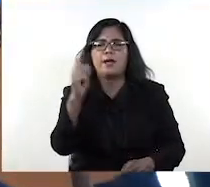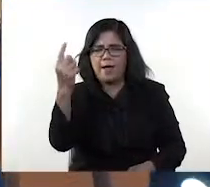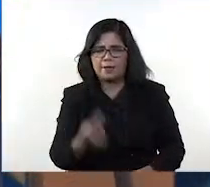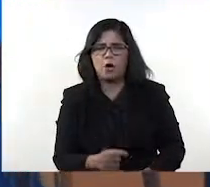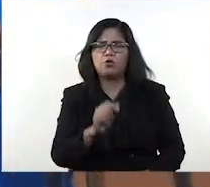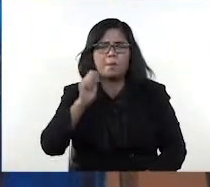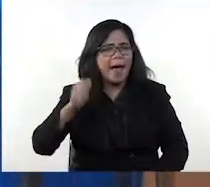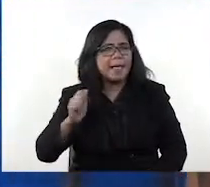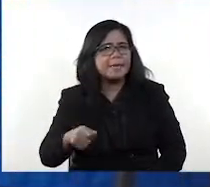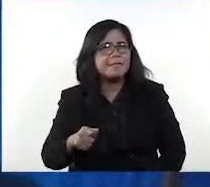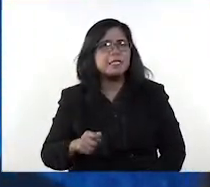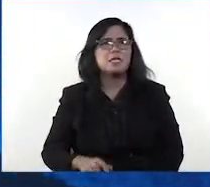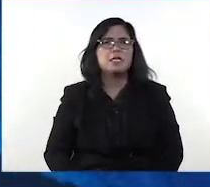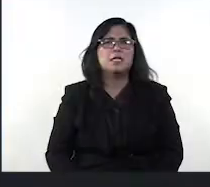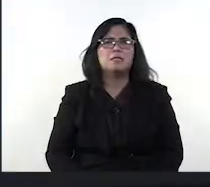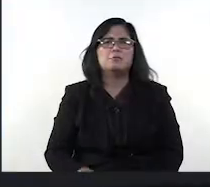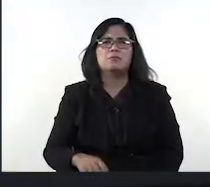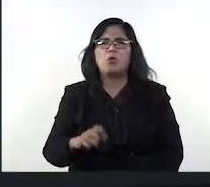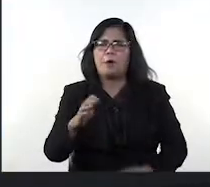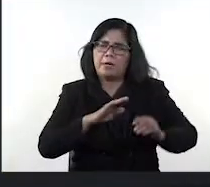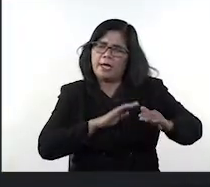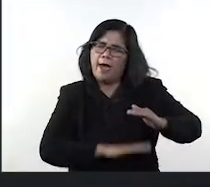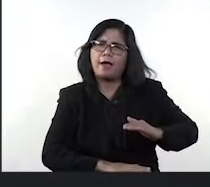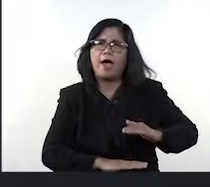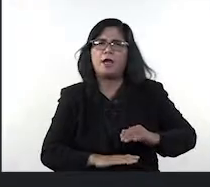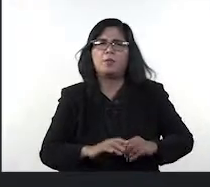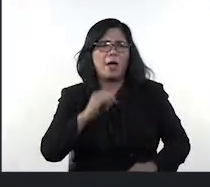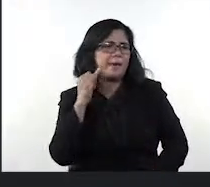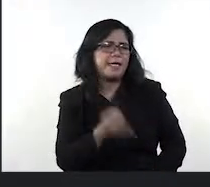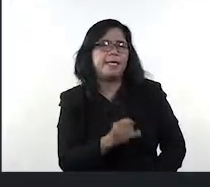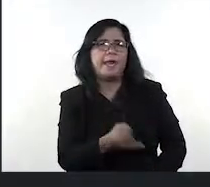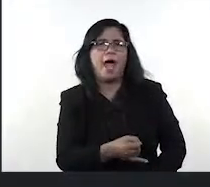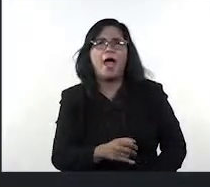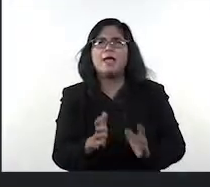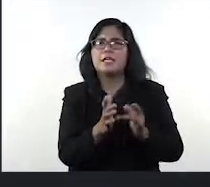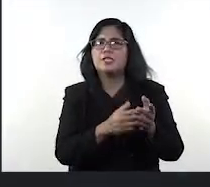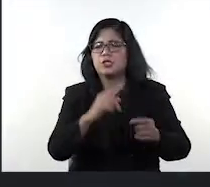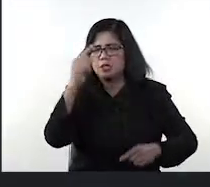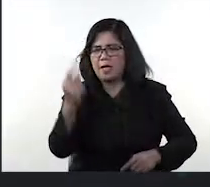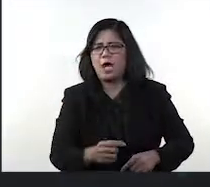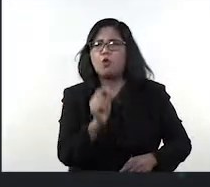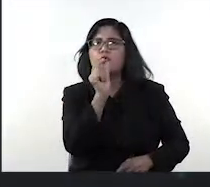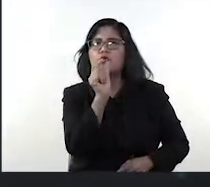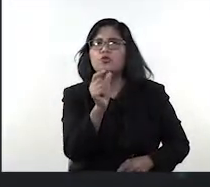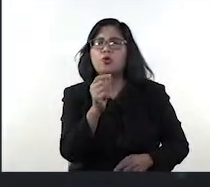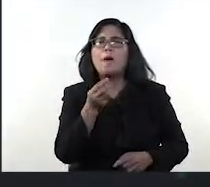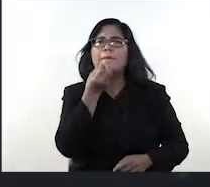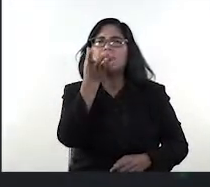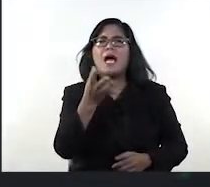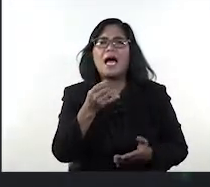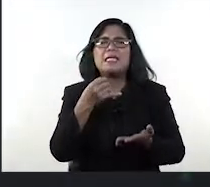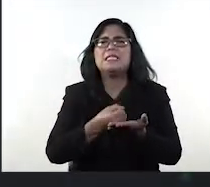datang untuk menghakimi Yesus datang untuk merendahkan Yesus datang ke Menghina Yesus datang untuk memberitakan ewanggelion